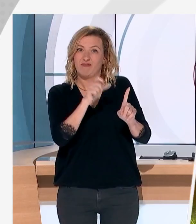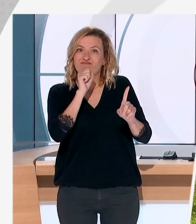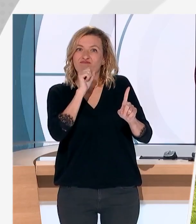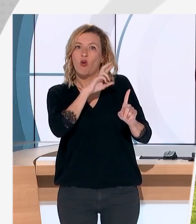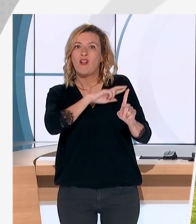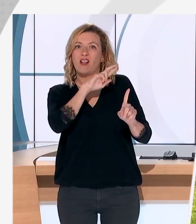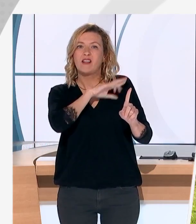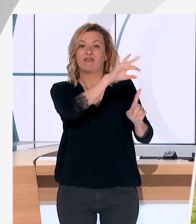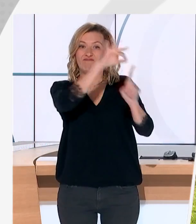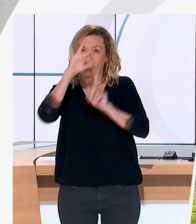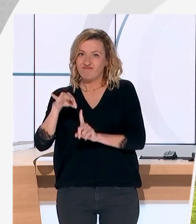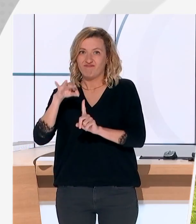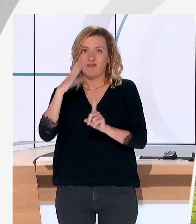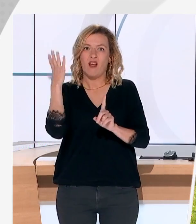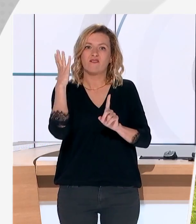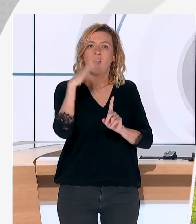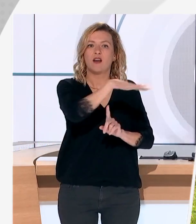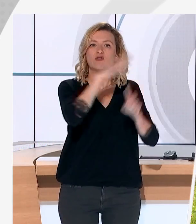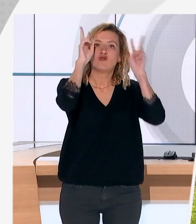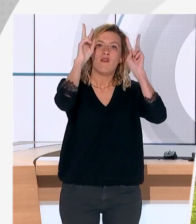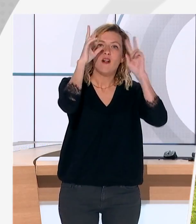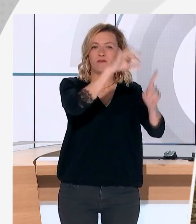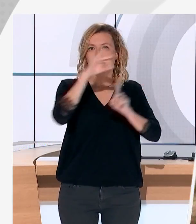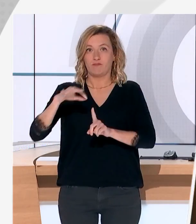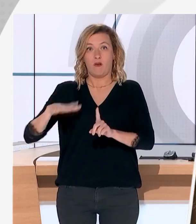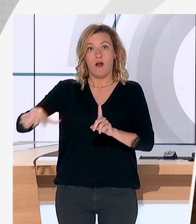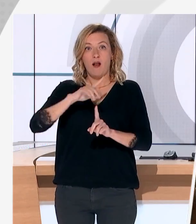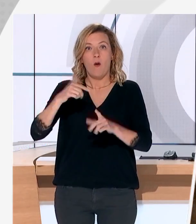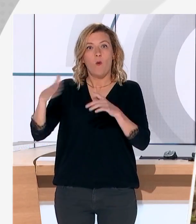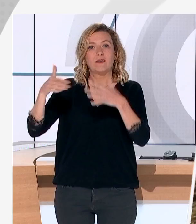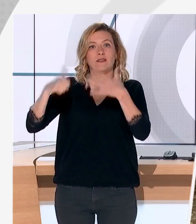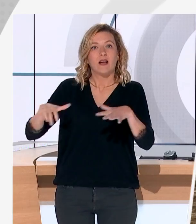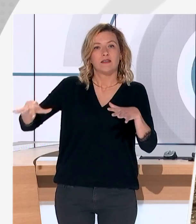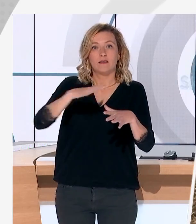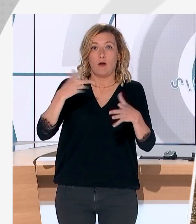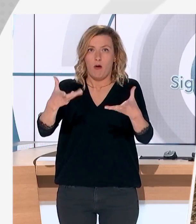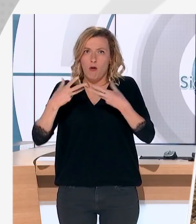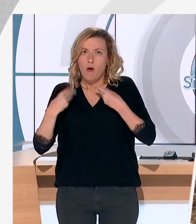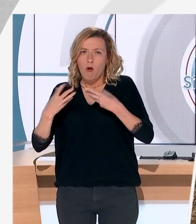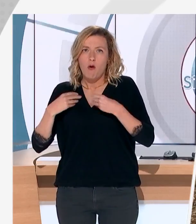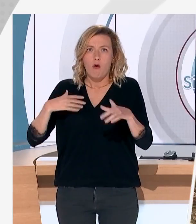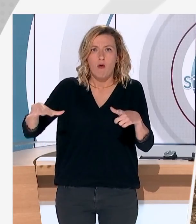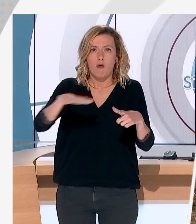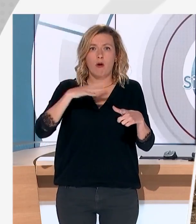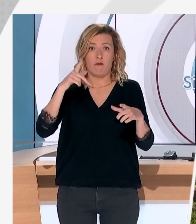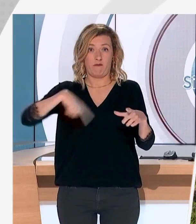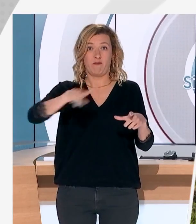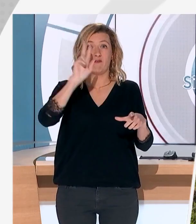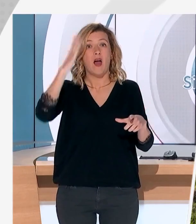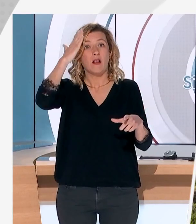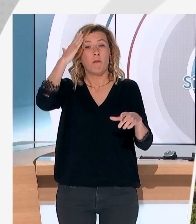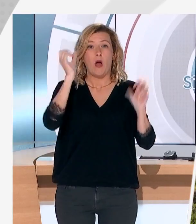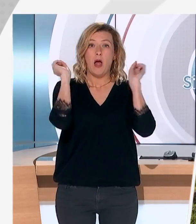16 pensionnaires accueillis ici au refuge de la Métairie près de Saintes. Ces animaux abandonnés ou en fin de carrière auraient dû